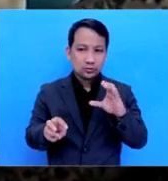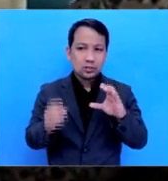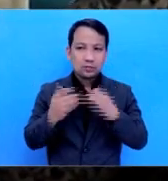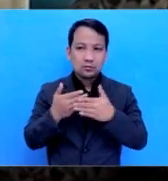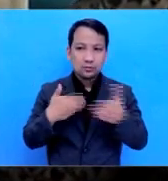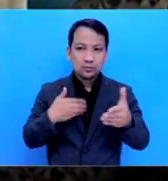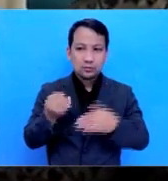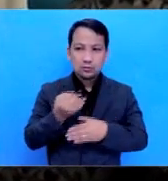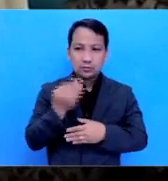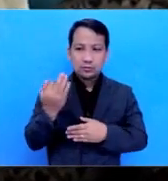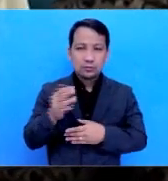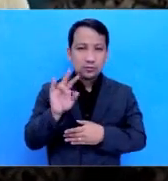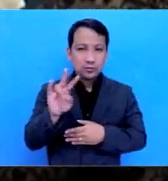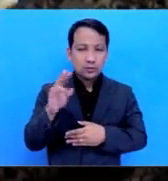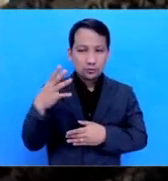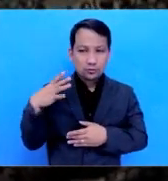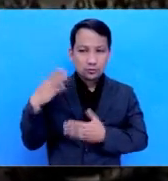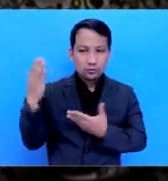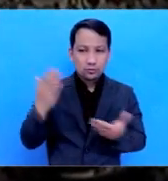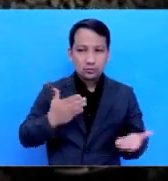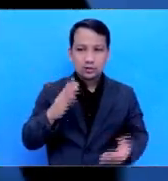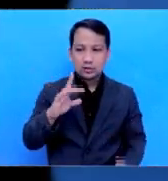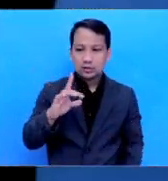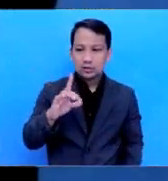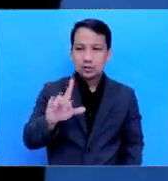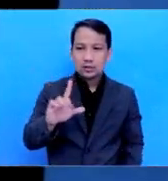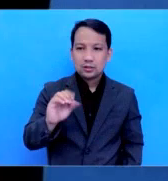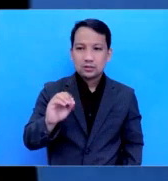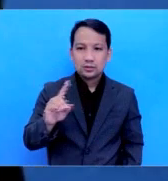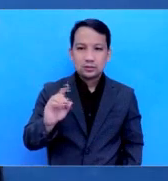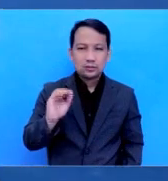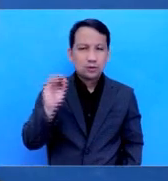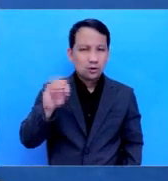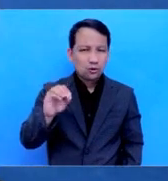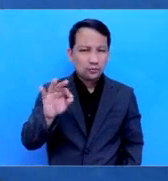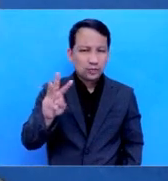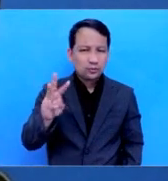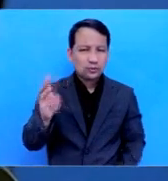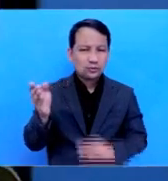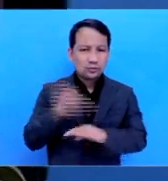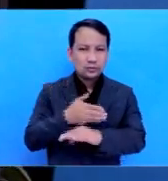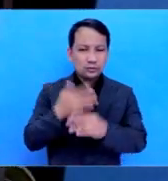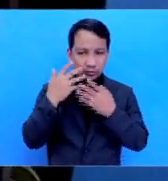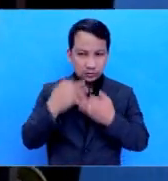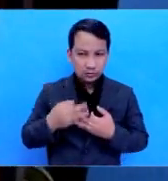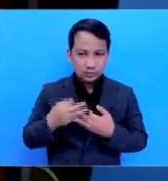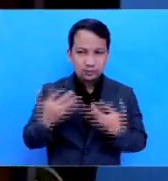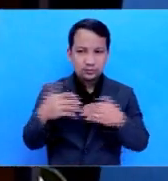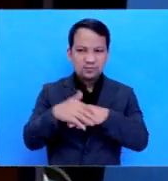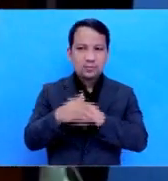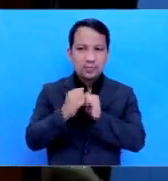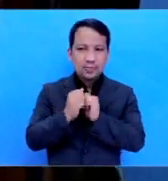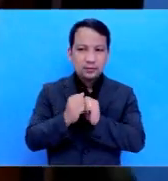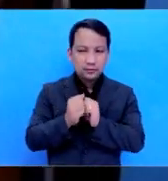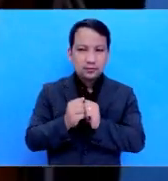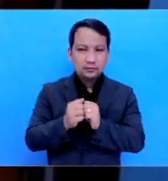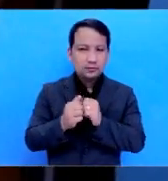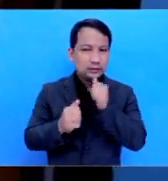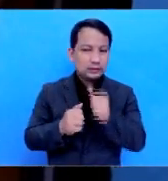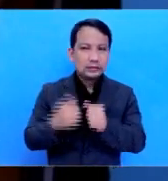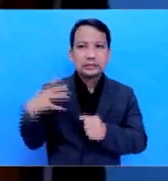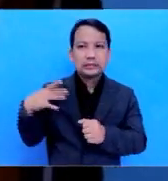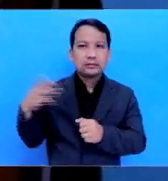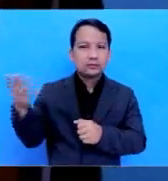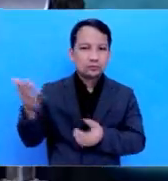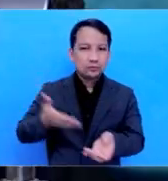pa ang hinihintay mula Lanao del Sur at overseas. Sabi ni Soto, pwedeng magdesisyon ang joint canvassing committee na hindi nahintayin ang huling